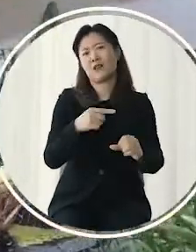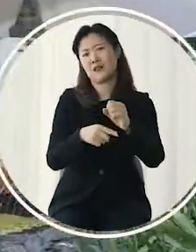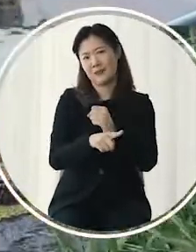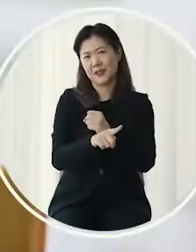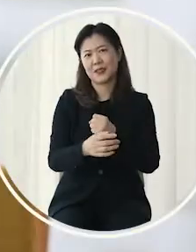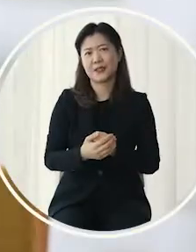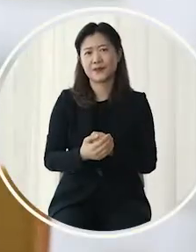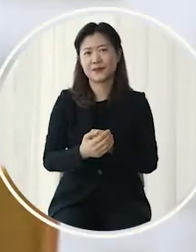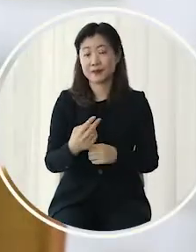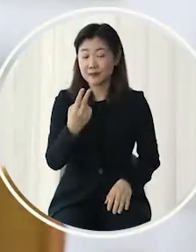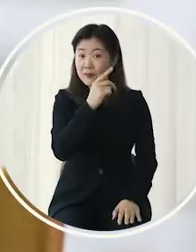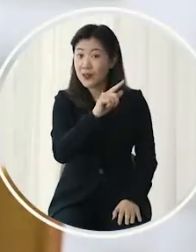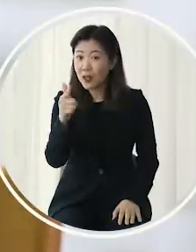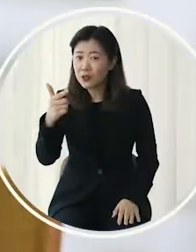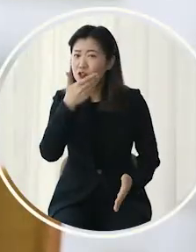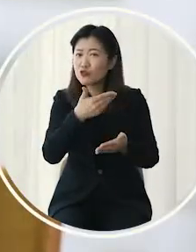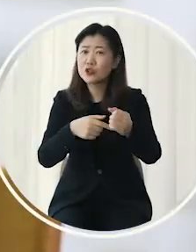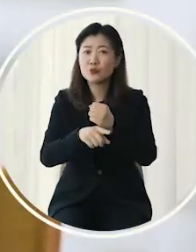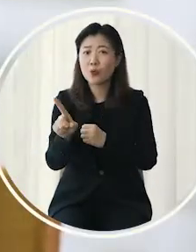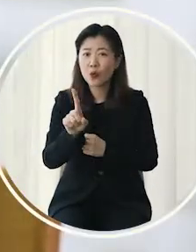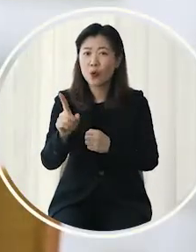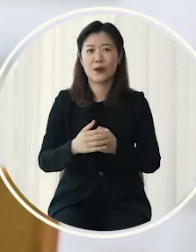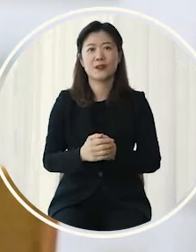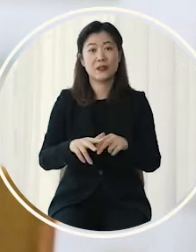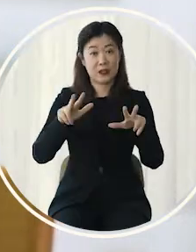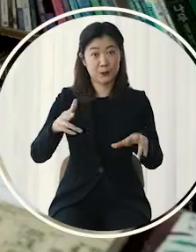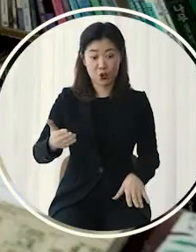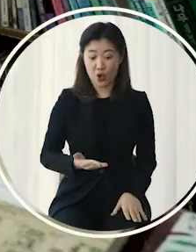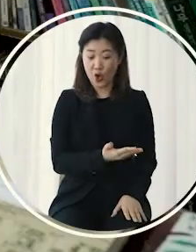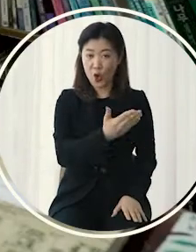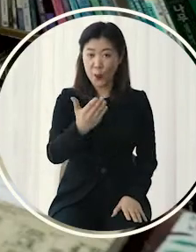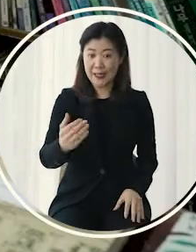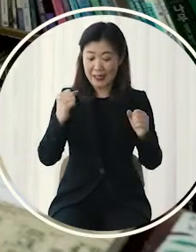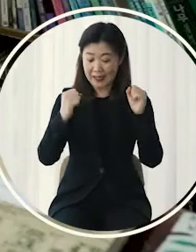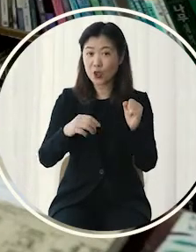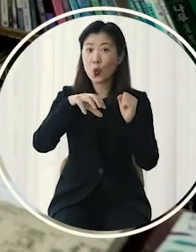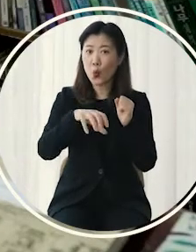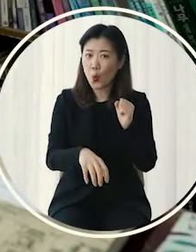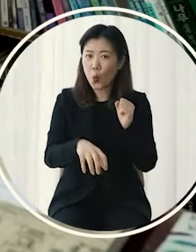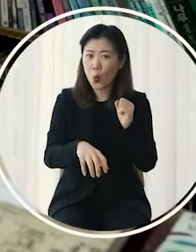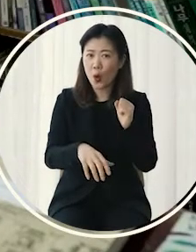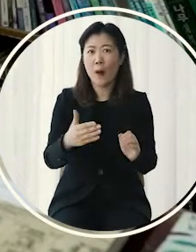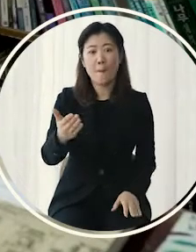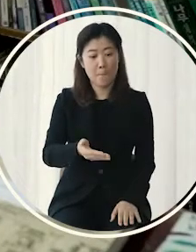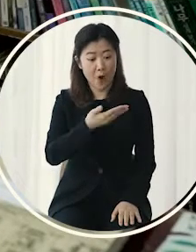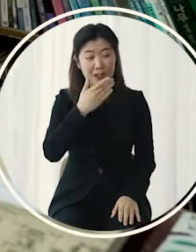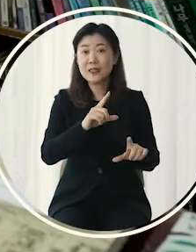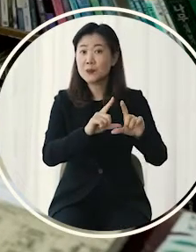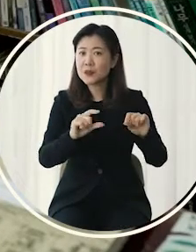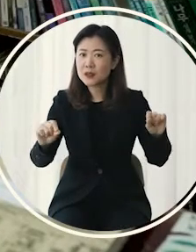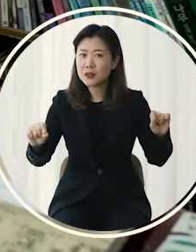하는데요. 생물 다양성이 중요한 이유로는 지금 여러분들이 있는 곳 그리고 내가 지금 먹고 있는